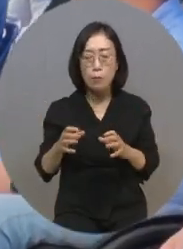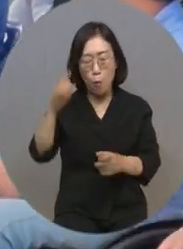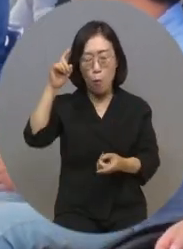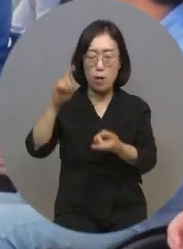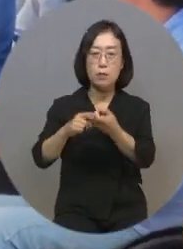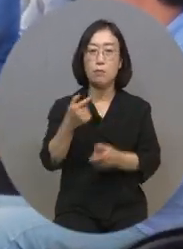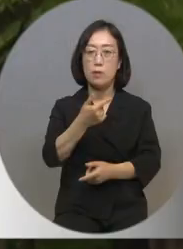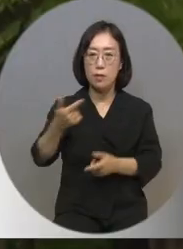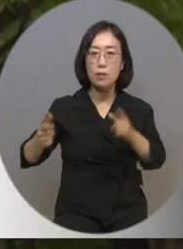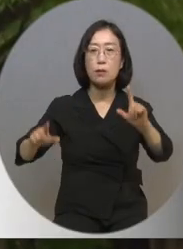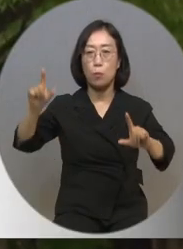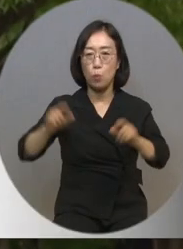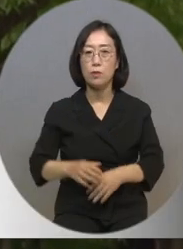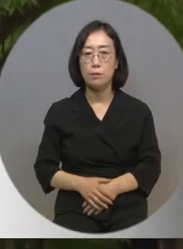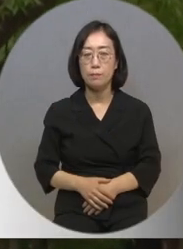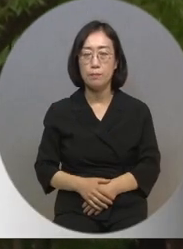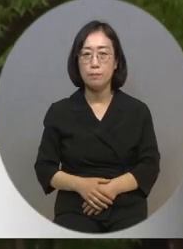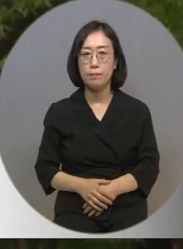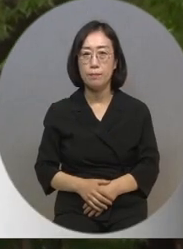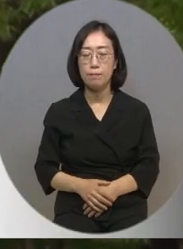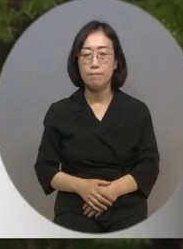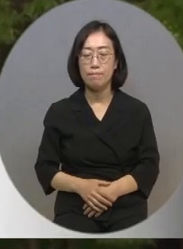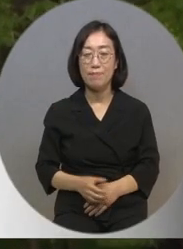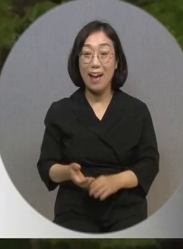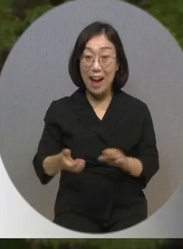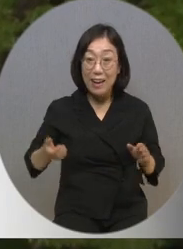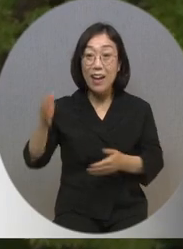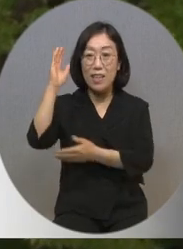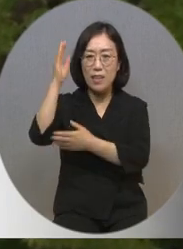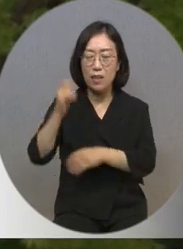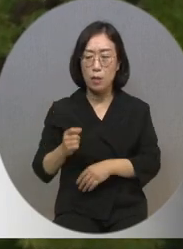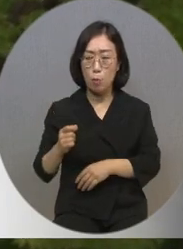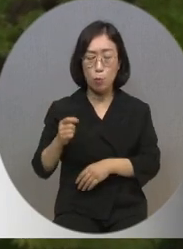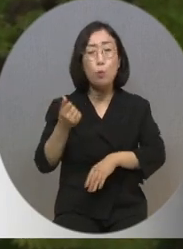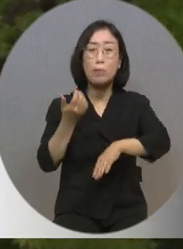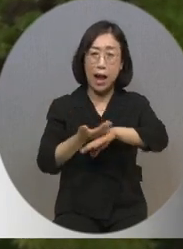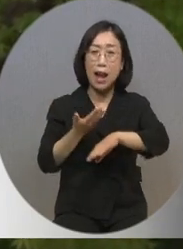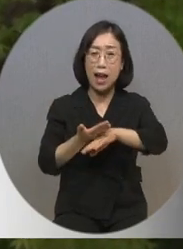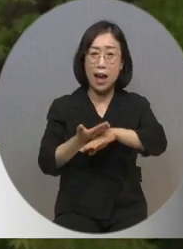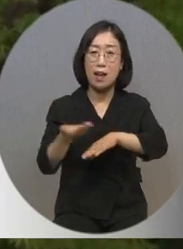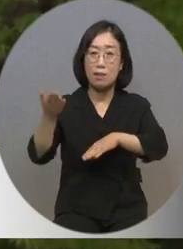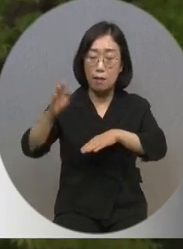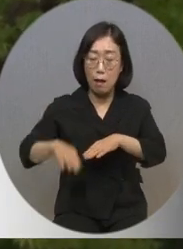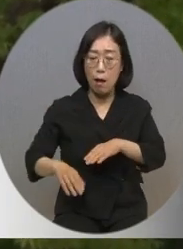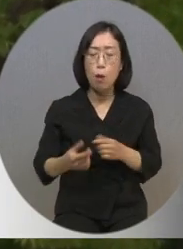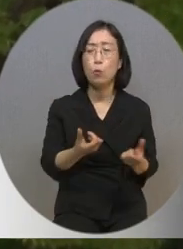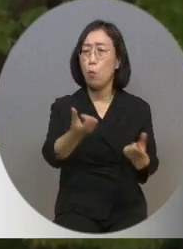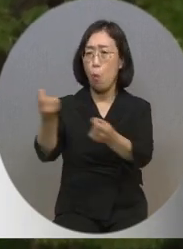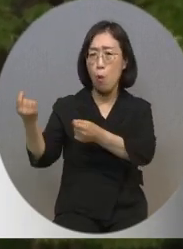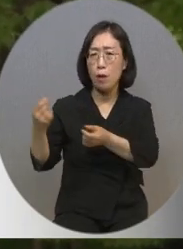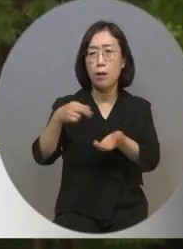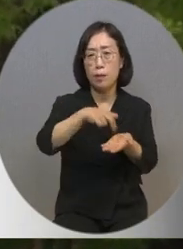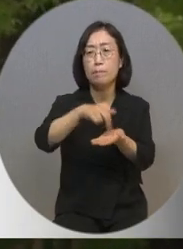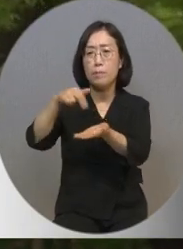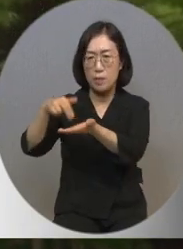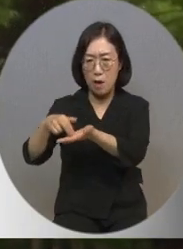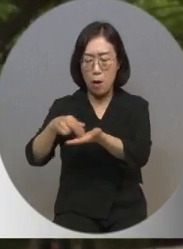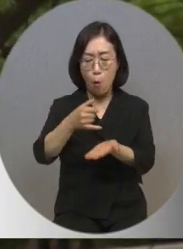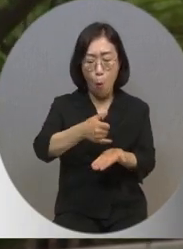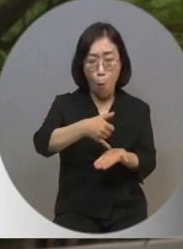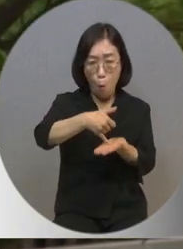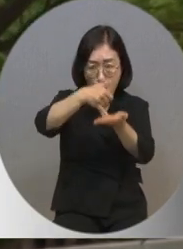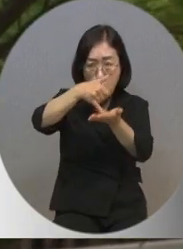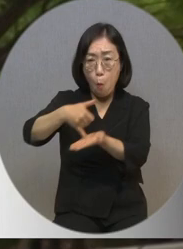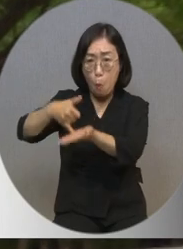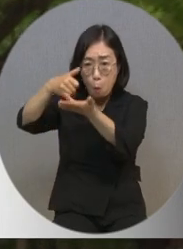보였습니다. 이제는 뭐 아까 말씀드렸듯이 조금 다를 뿐이지 다 똑같은 인간이고 다 인격적인 대우를 받아야